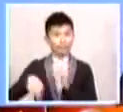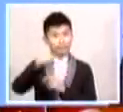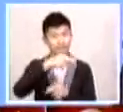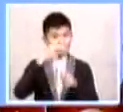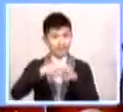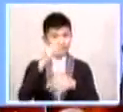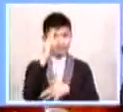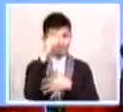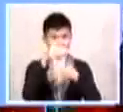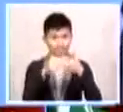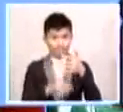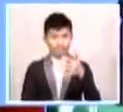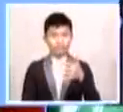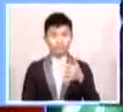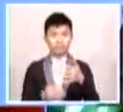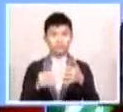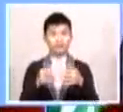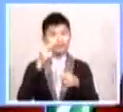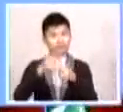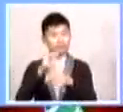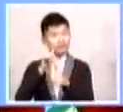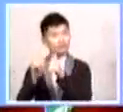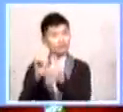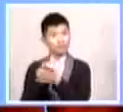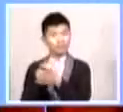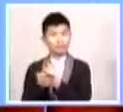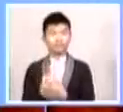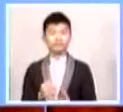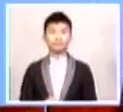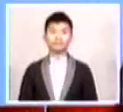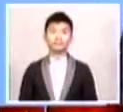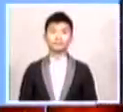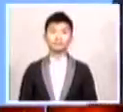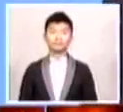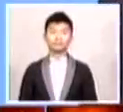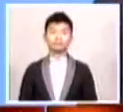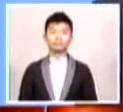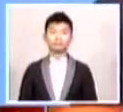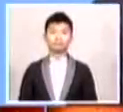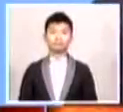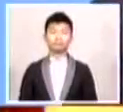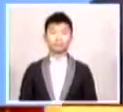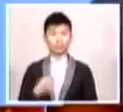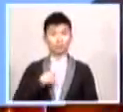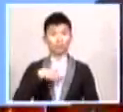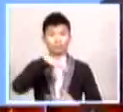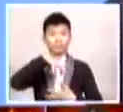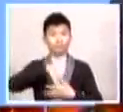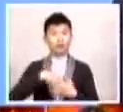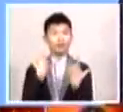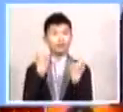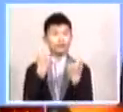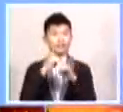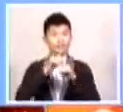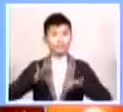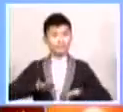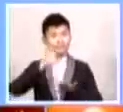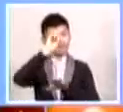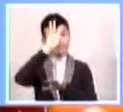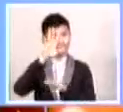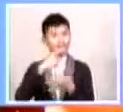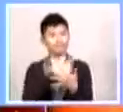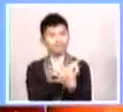度，相信人民。毕竟包括我在内，民进党任